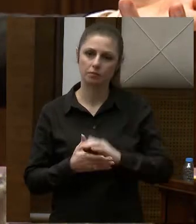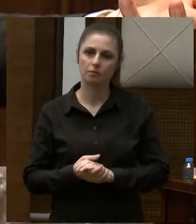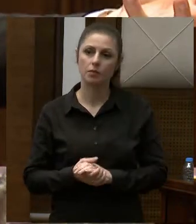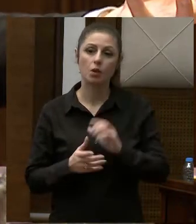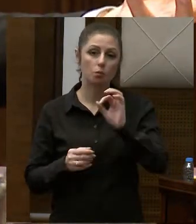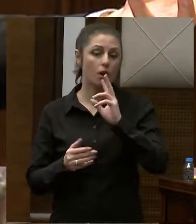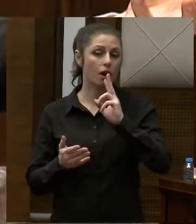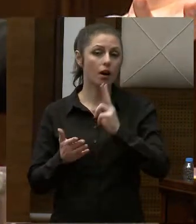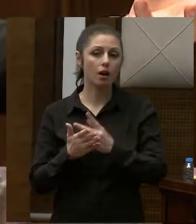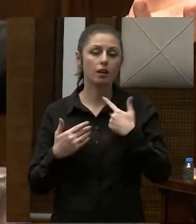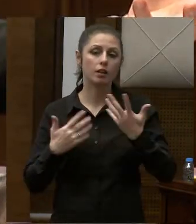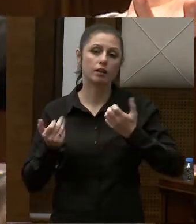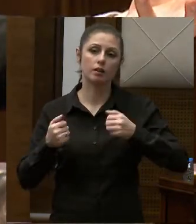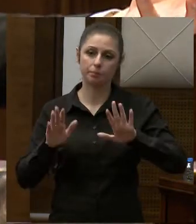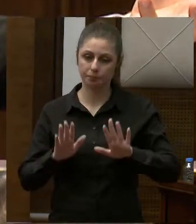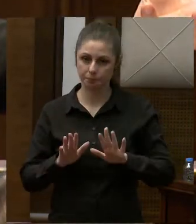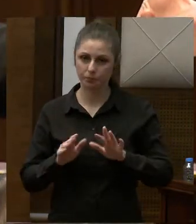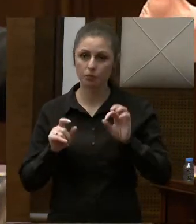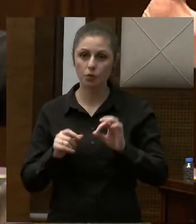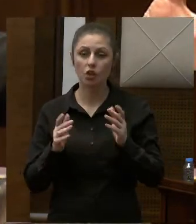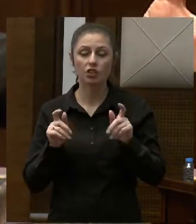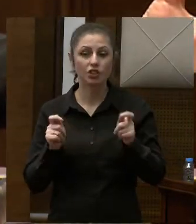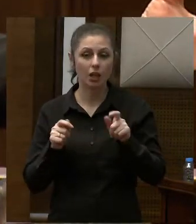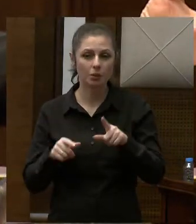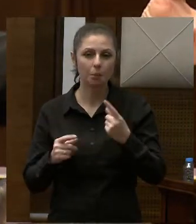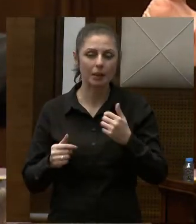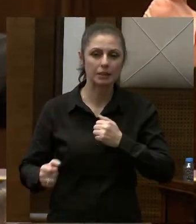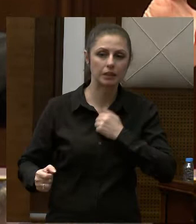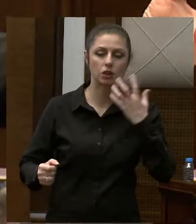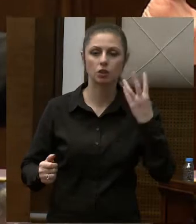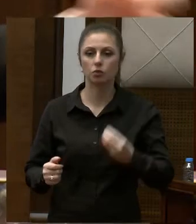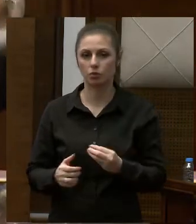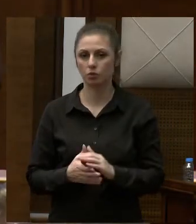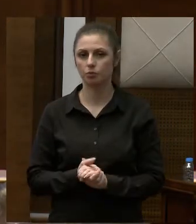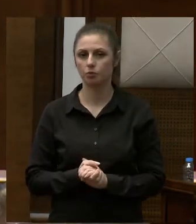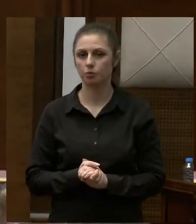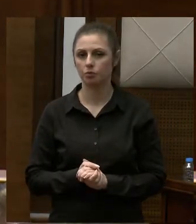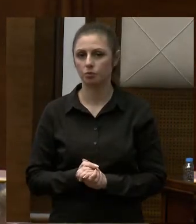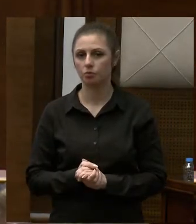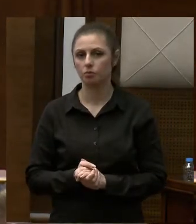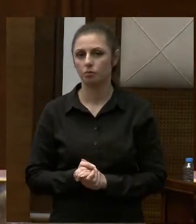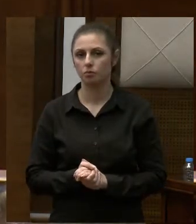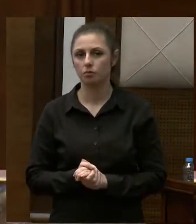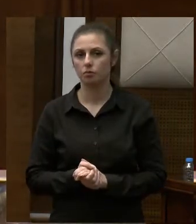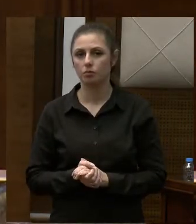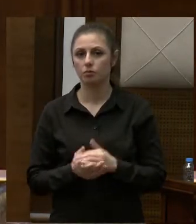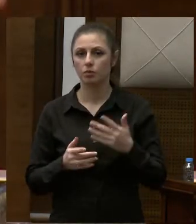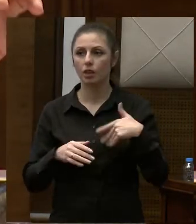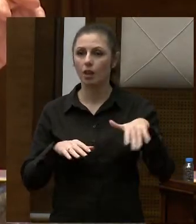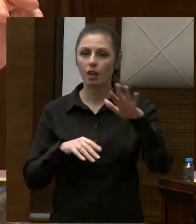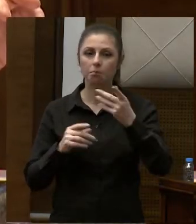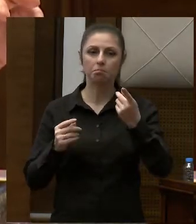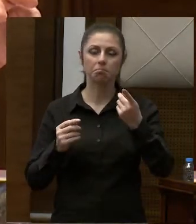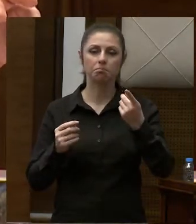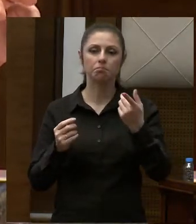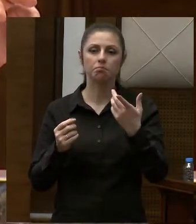bu kararı alamayız. Bu çekmeceyi sıkıntıya sokar. Çekmecemizdeki ikamet huzurunu